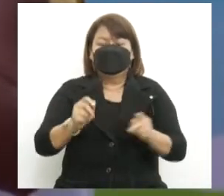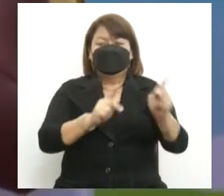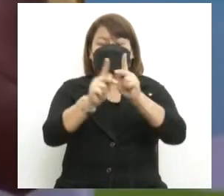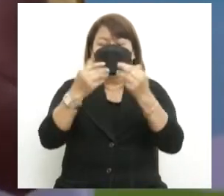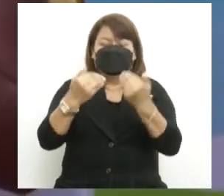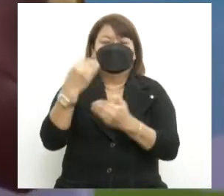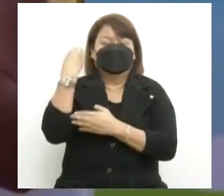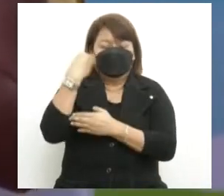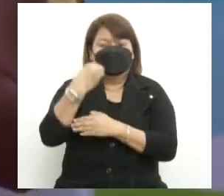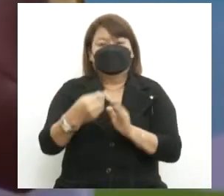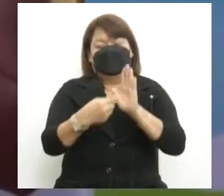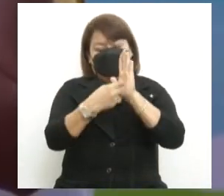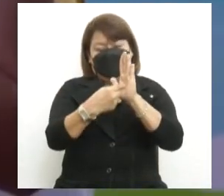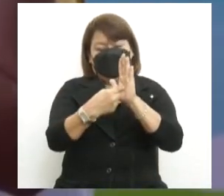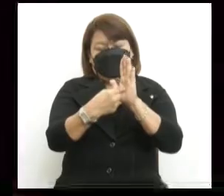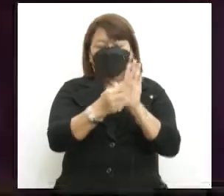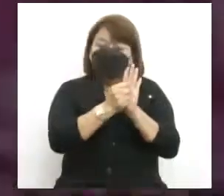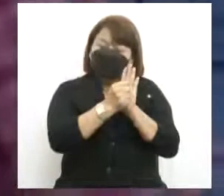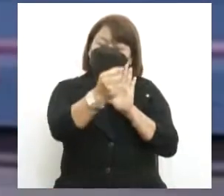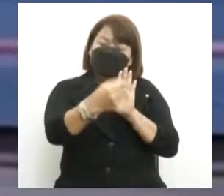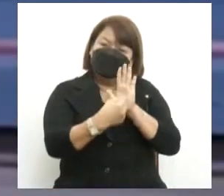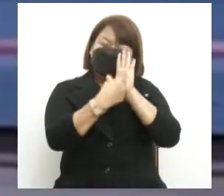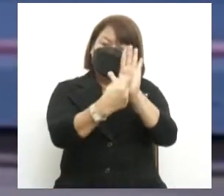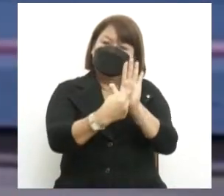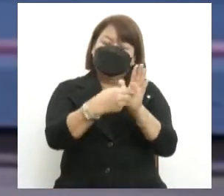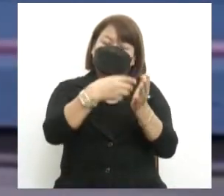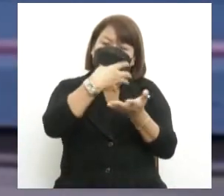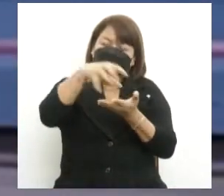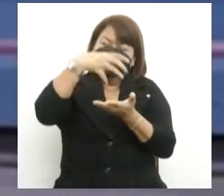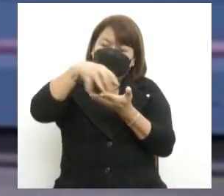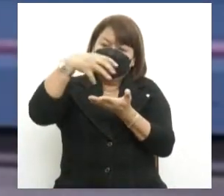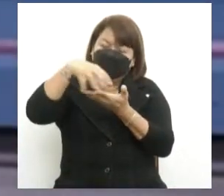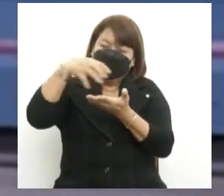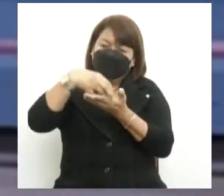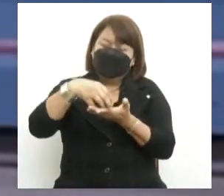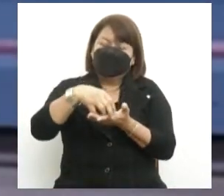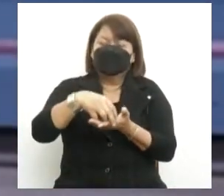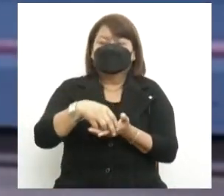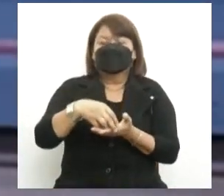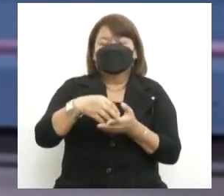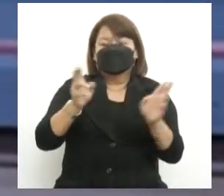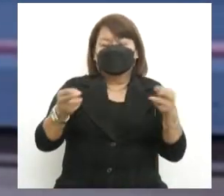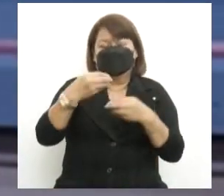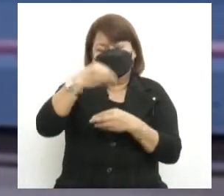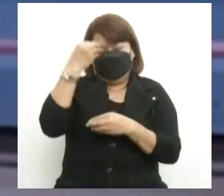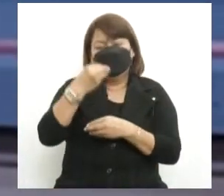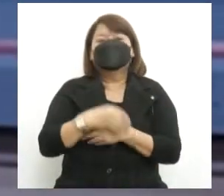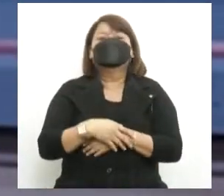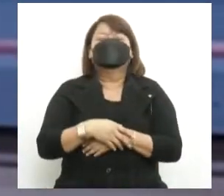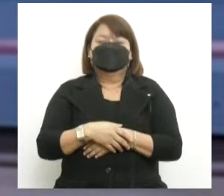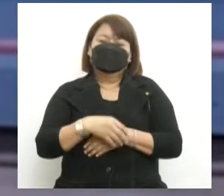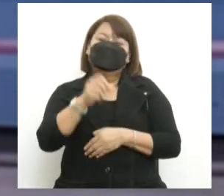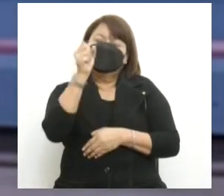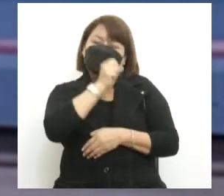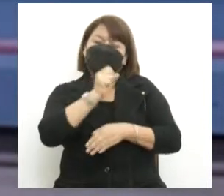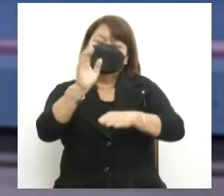ช่นการออกมานำเสนอหน้าชั้นเรียน พระอภัยมณีมีความสามารถพิเศษในการเล่นดนตรีคือมี